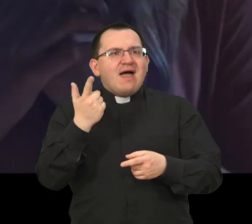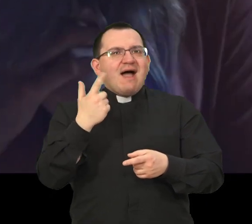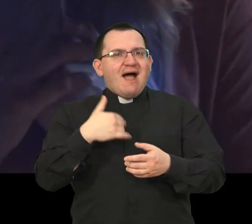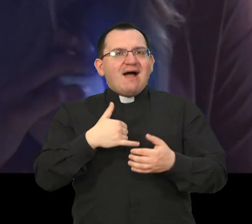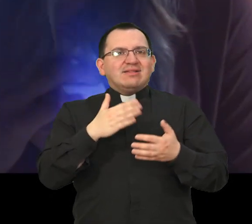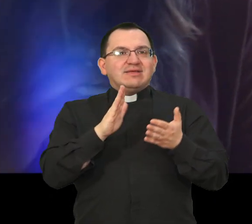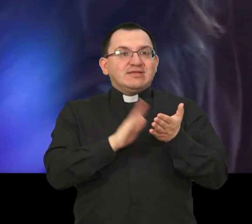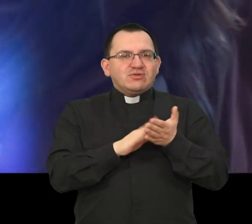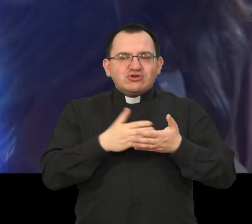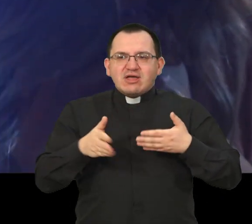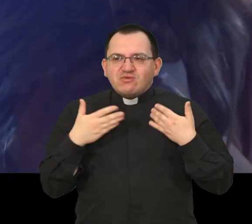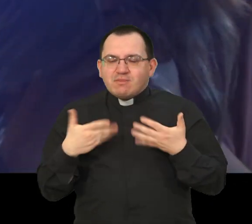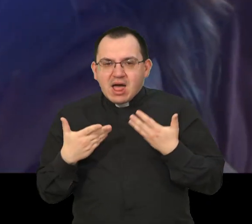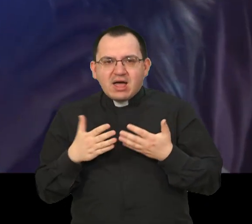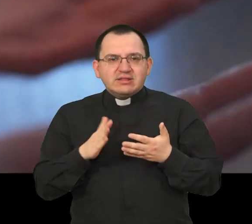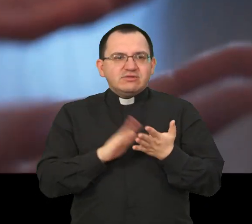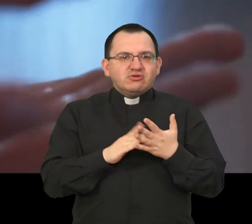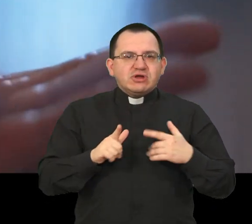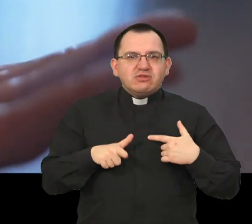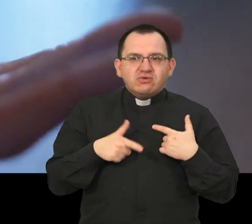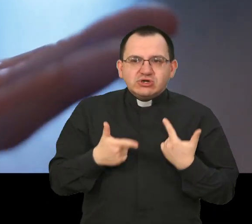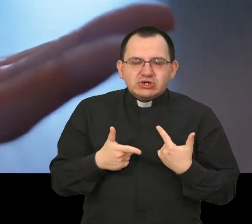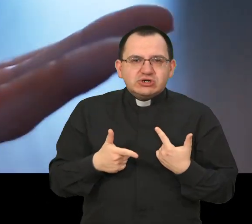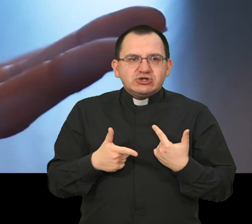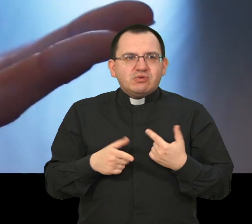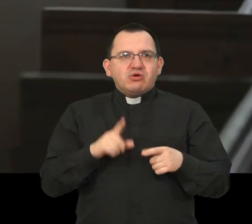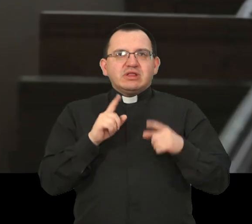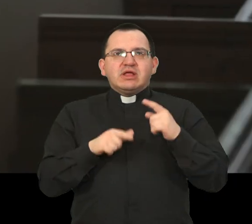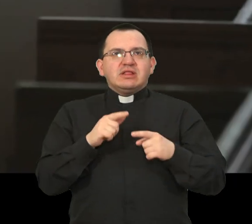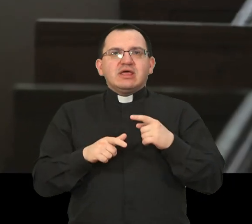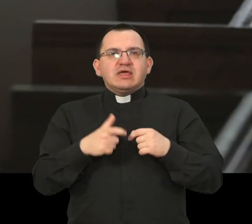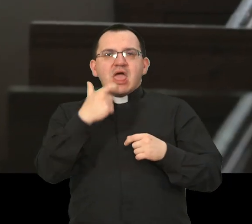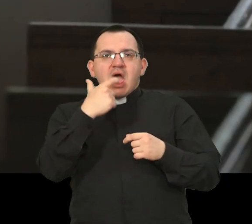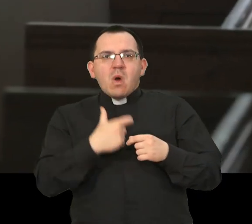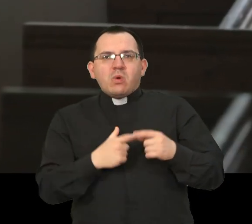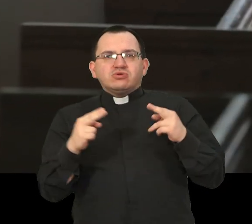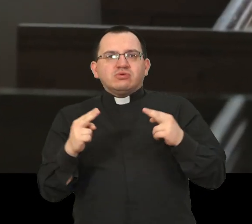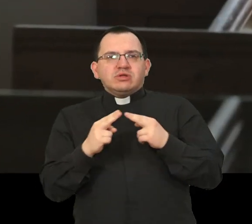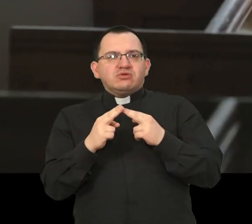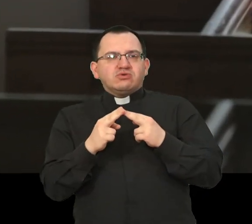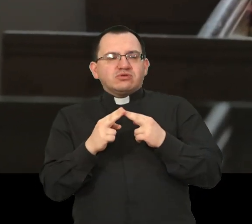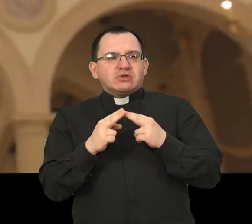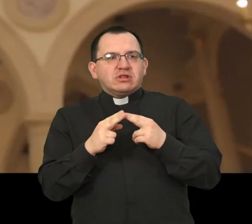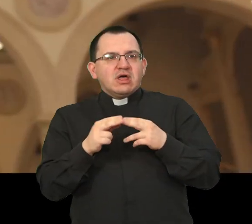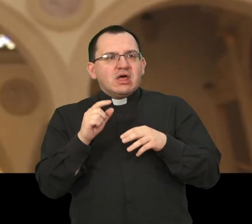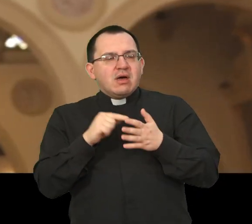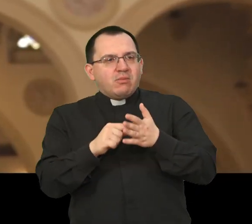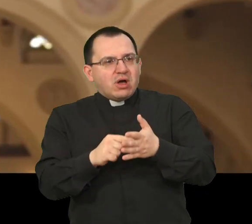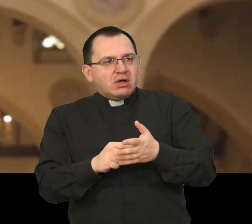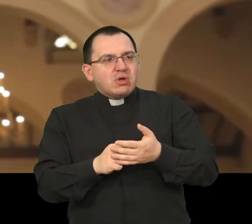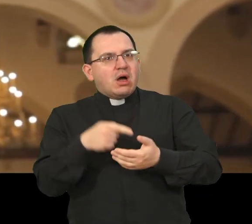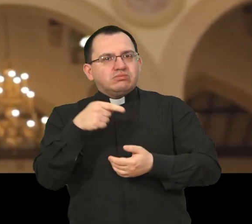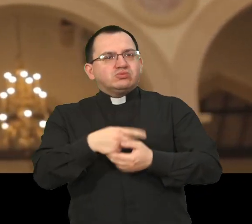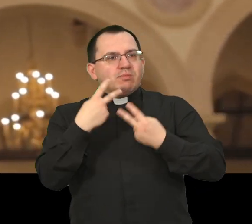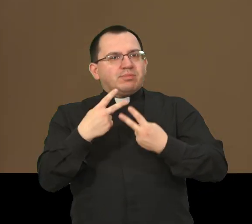mladih, svjedočanstvo njihova života, neki pojedinačni susreti koje je imao, to ga je razuvjerilo. Na kraju krajeva on